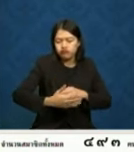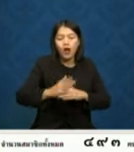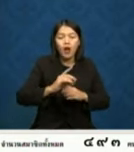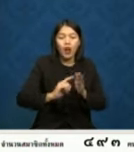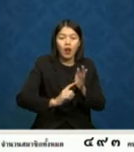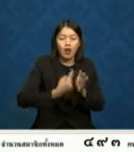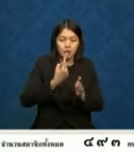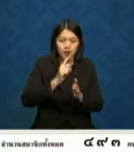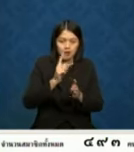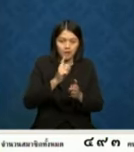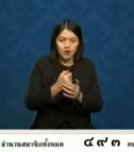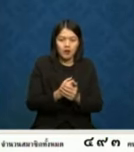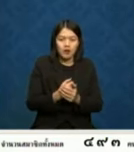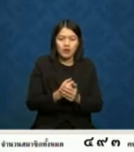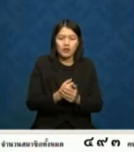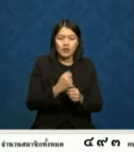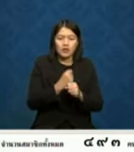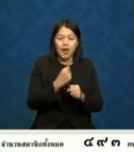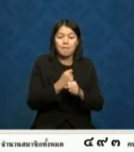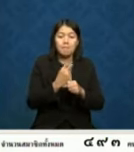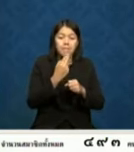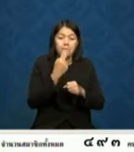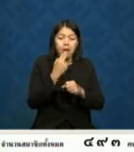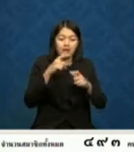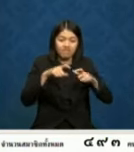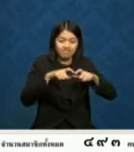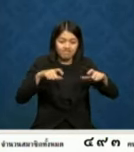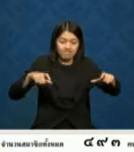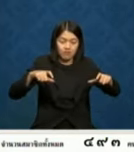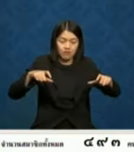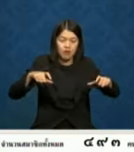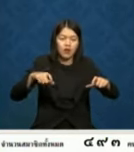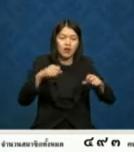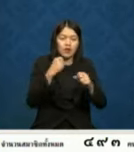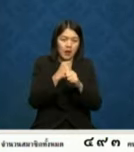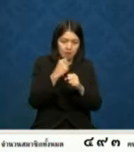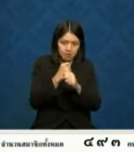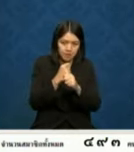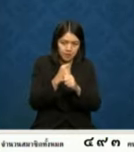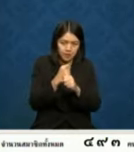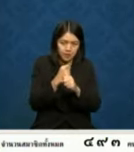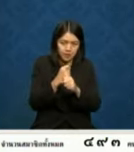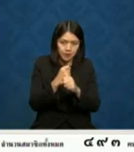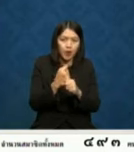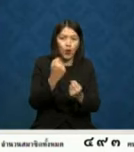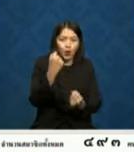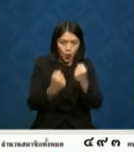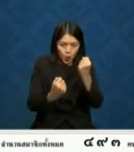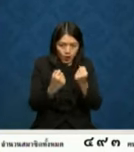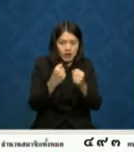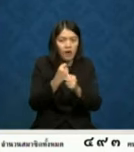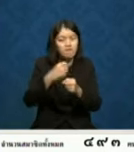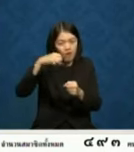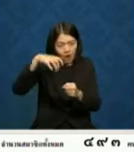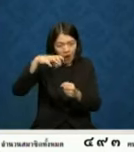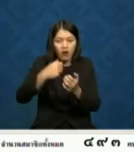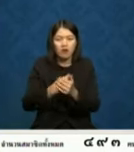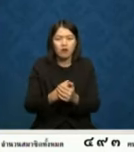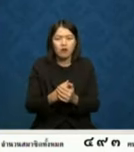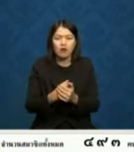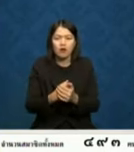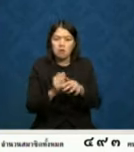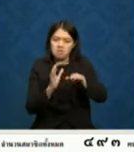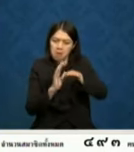จากเอ่อการผลิตเซลล์แบตเตอรี่นะครับไปจนกันถึงการผลิตรถยนต์ไฟฟ้านะครับ